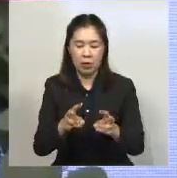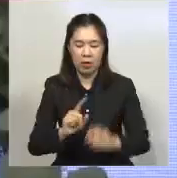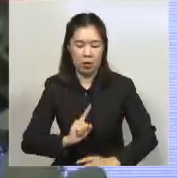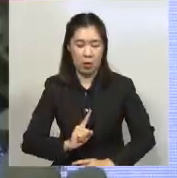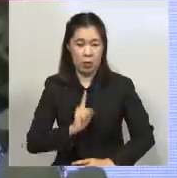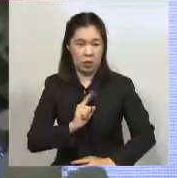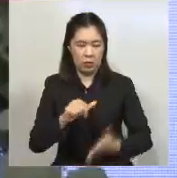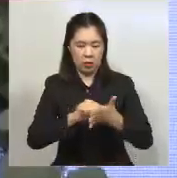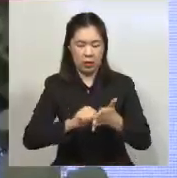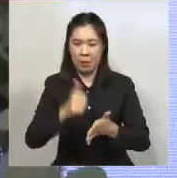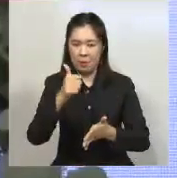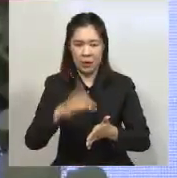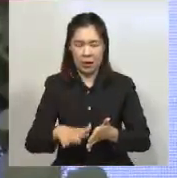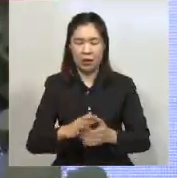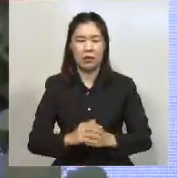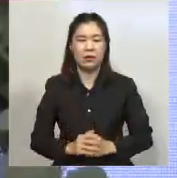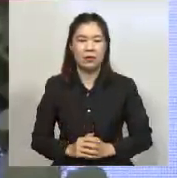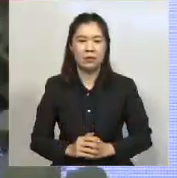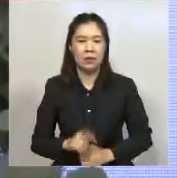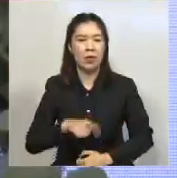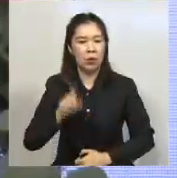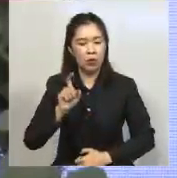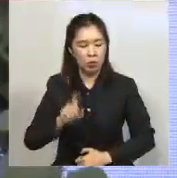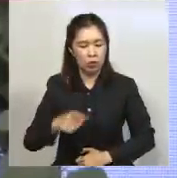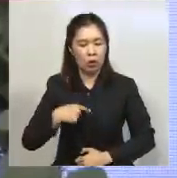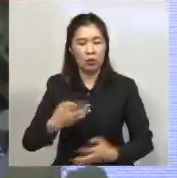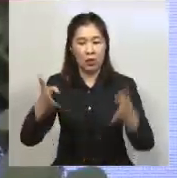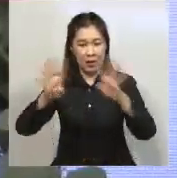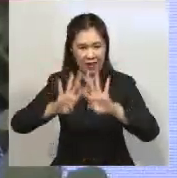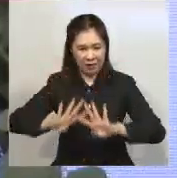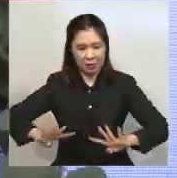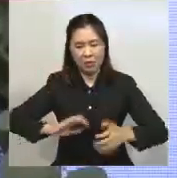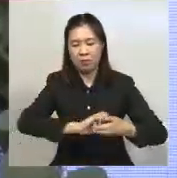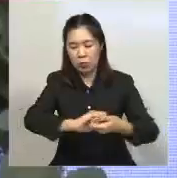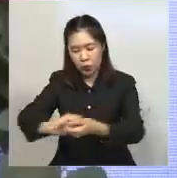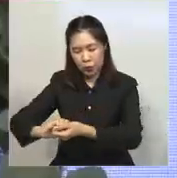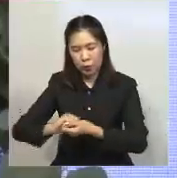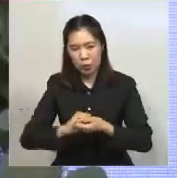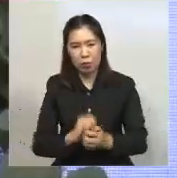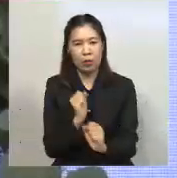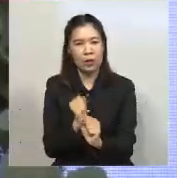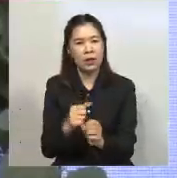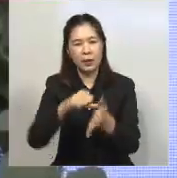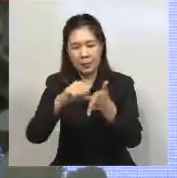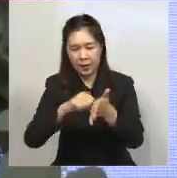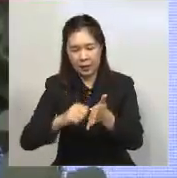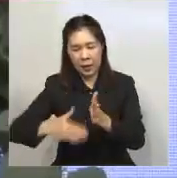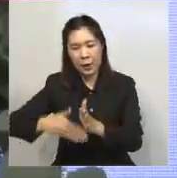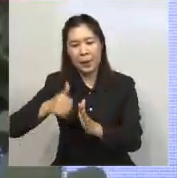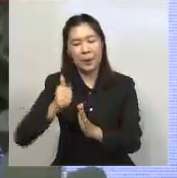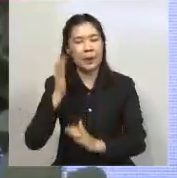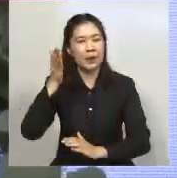ได้ประเทศใดประเทศหนึ่งแก้ไม่ได้แน่นอนมันต้องแก้ด้วยพลังของอาเซียนในการที่แก้ปัญหาด้านเศรษฐกิจของเราให้ไปวันข้างหน้